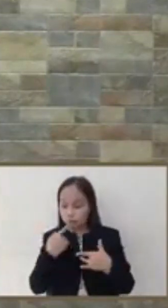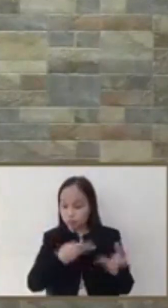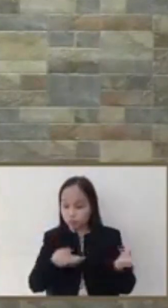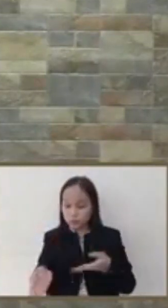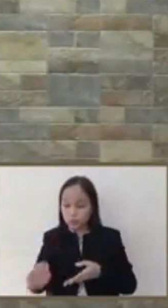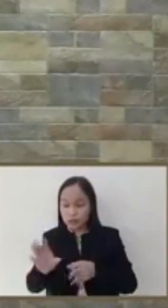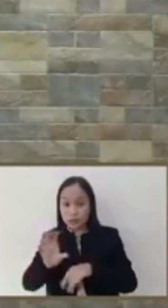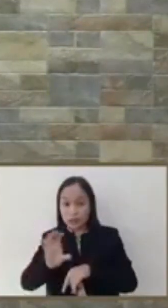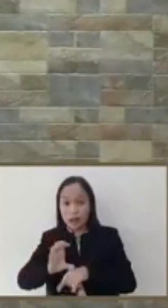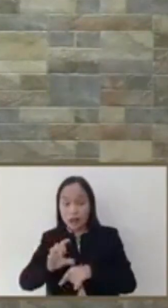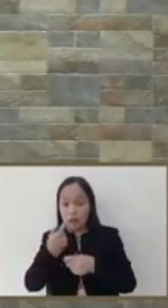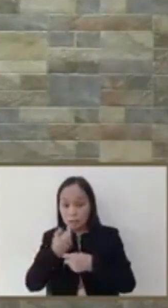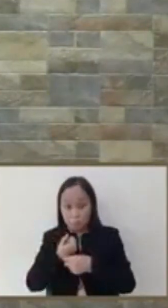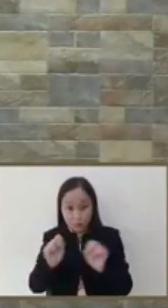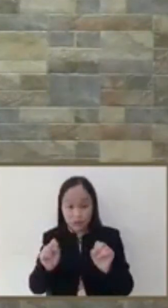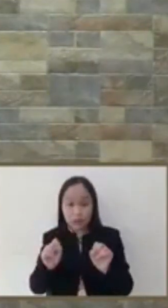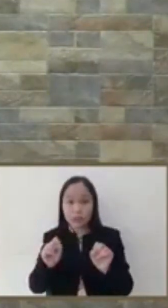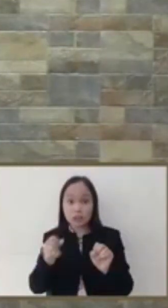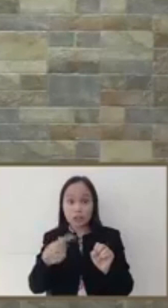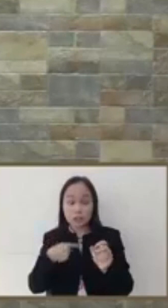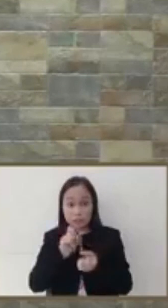kapatid, kinasisiyahan ng langit.